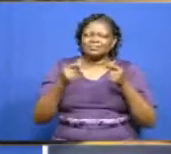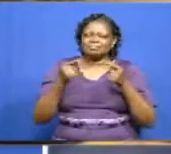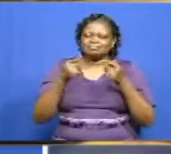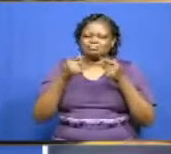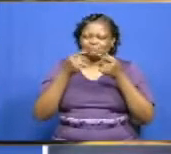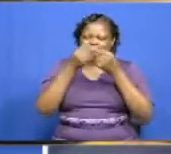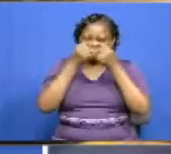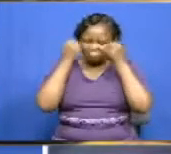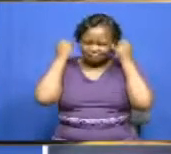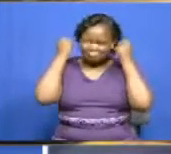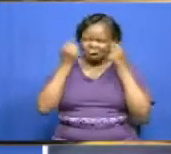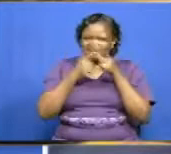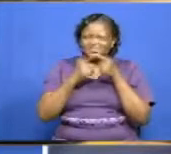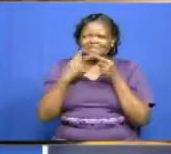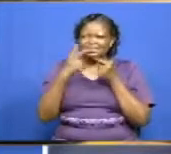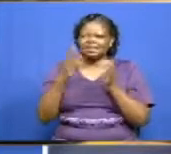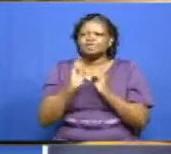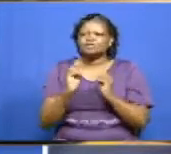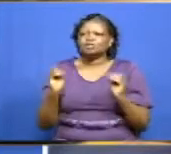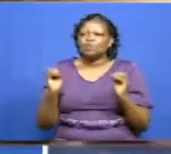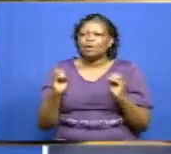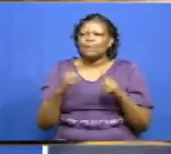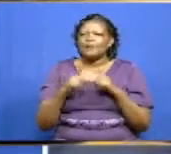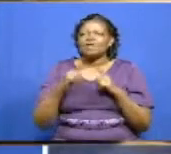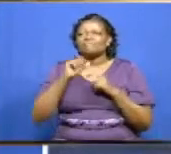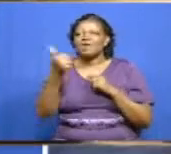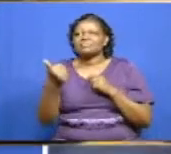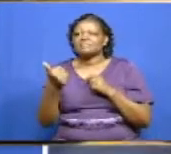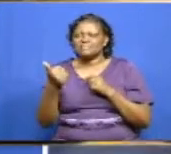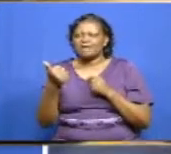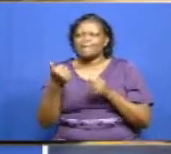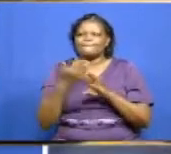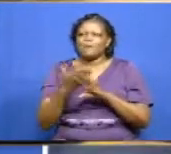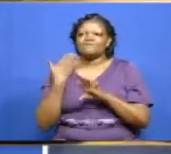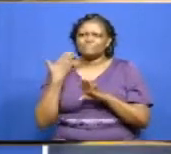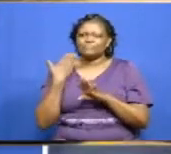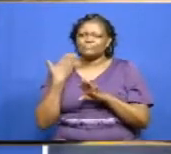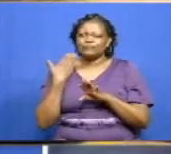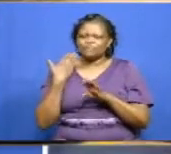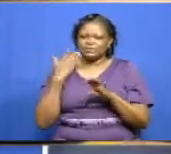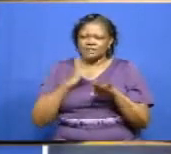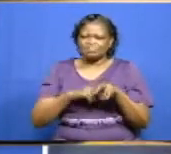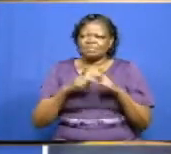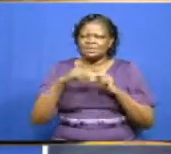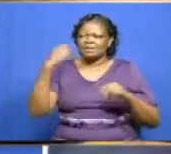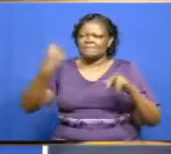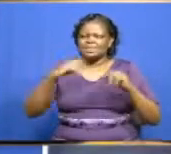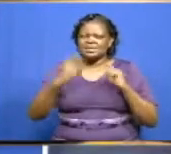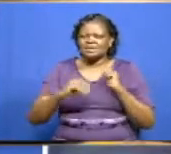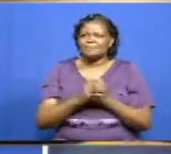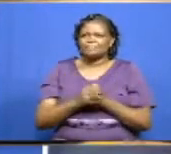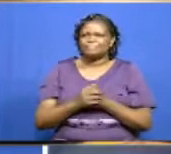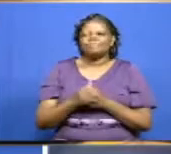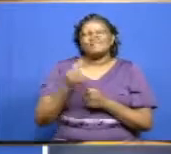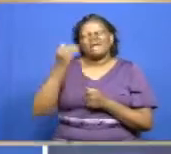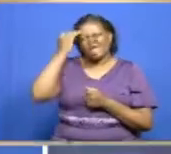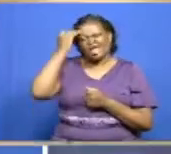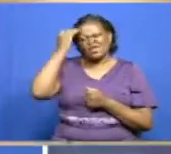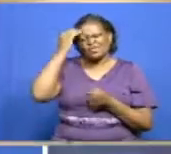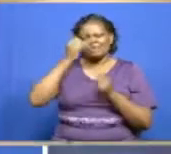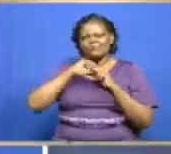hata wakitupiga sitatuwaona. Lakini kuna wao ambao pale mwanzo ile vita ya kwanza wenye walitupiga mimi naweza